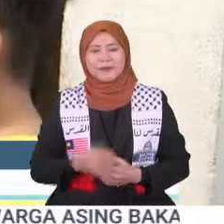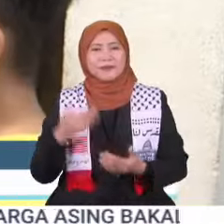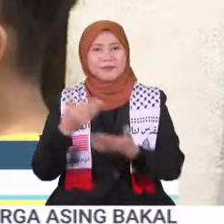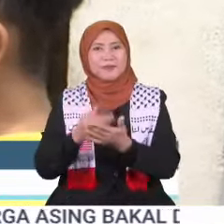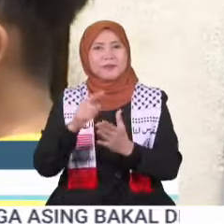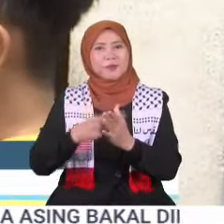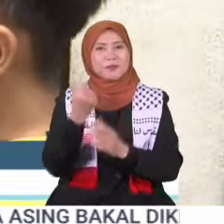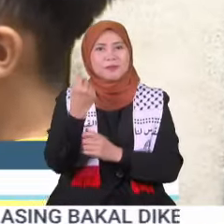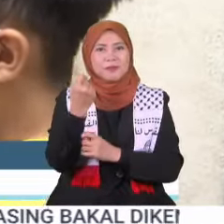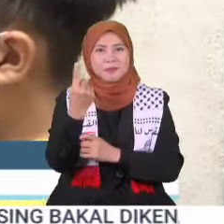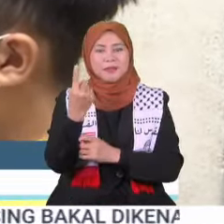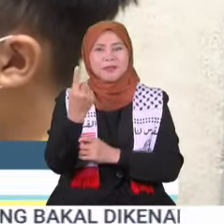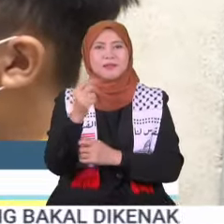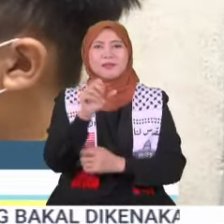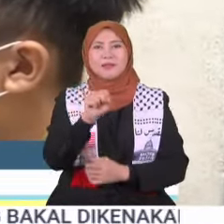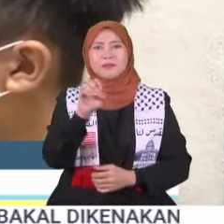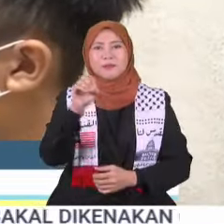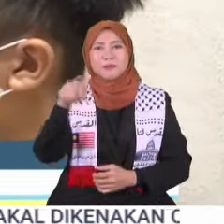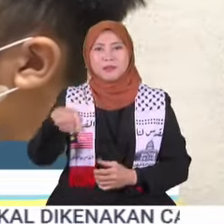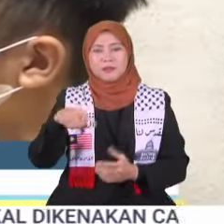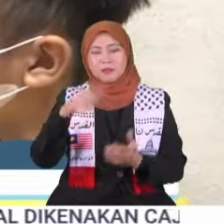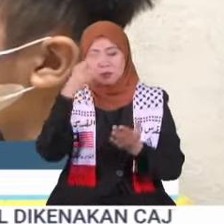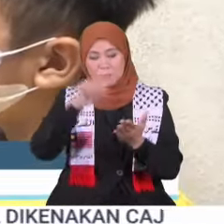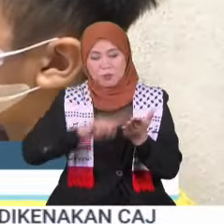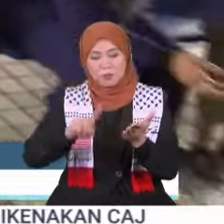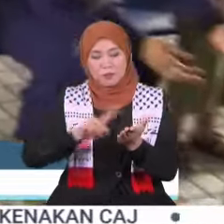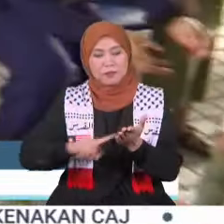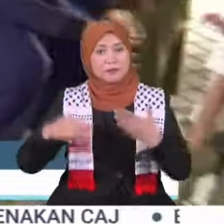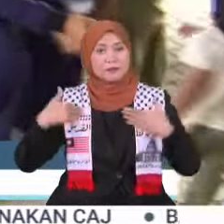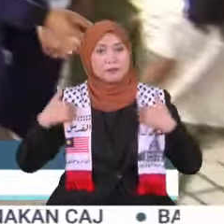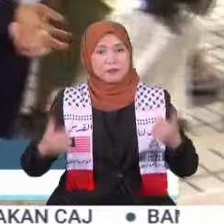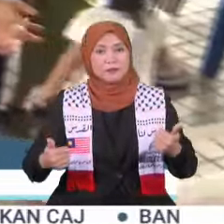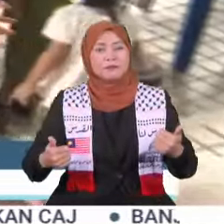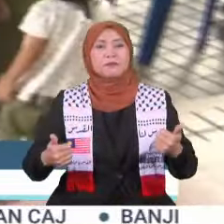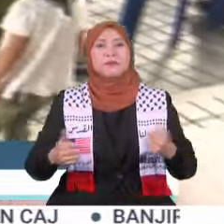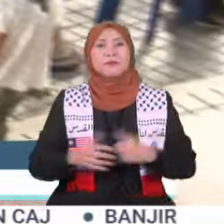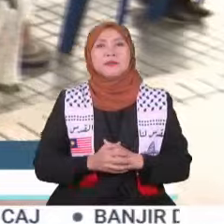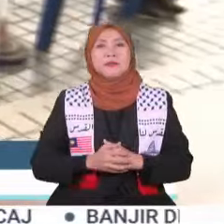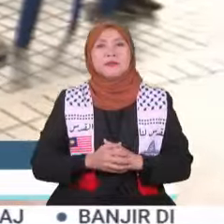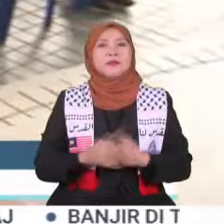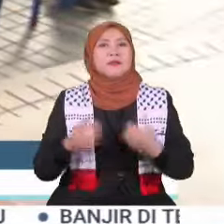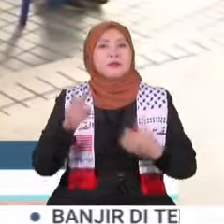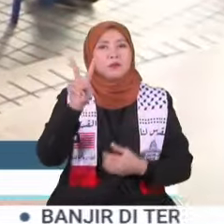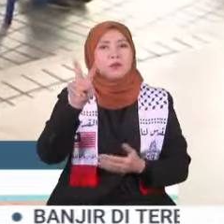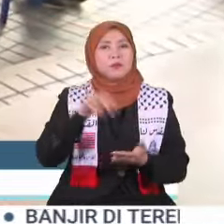Sehingga November, prosedur rawatan dan pemeriksaan kesihatan dilakukan di